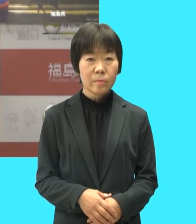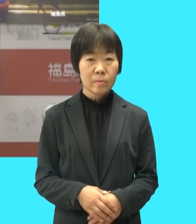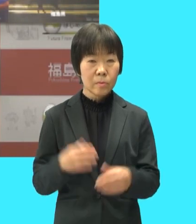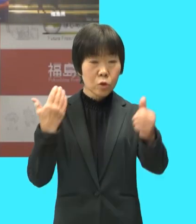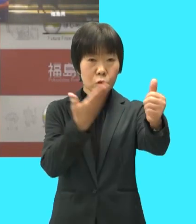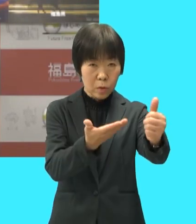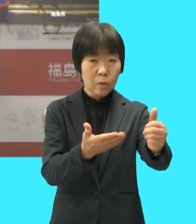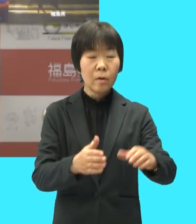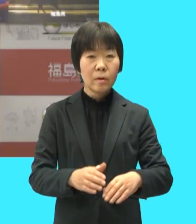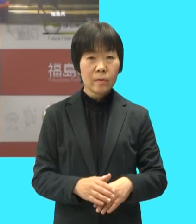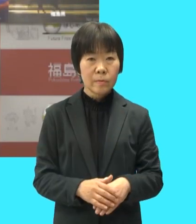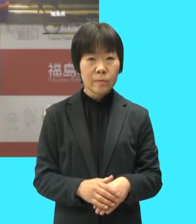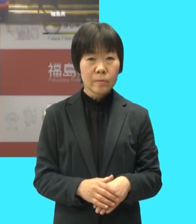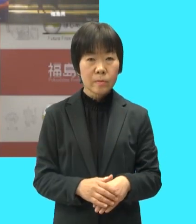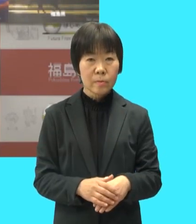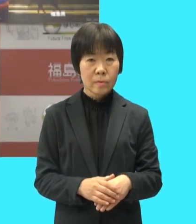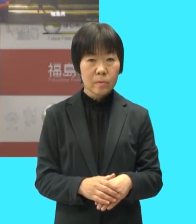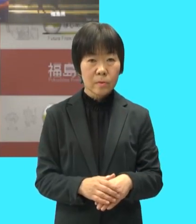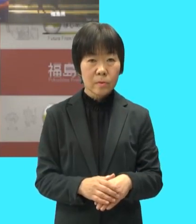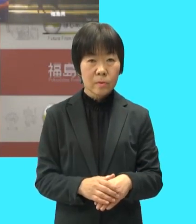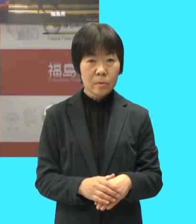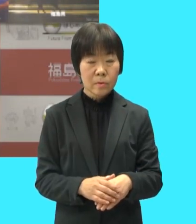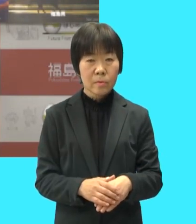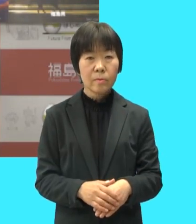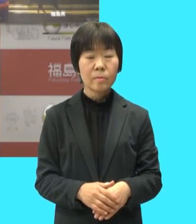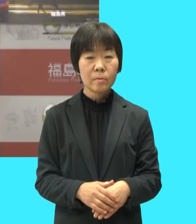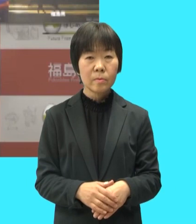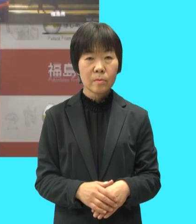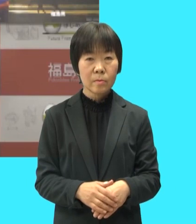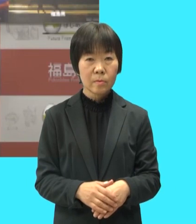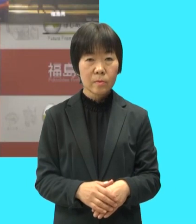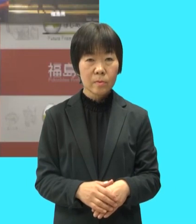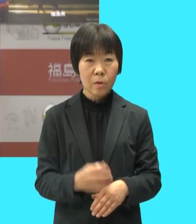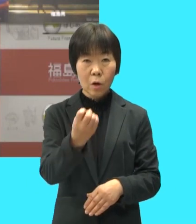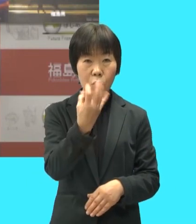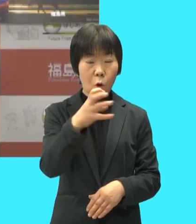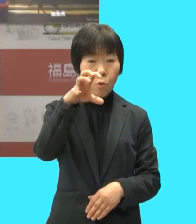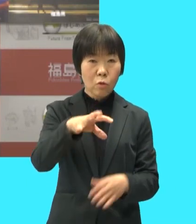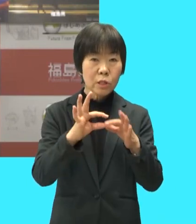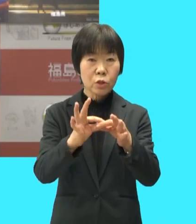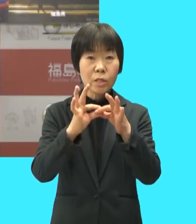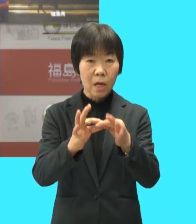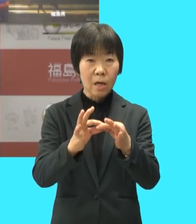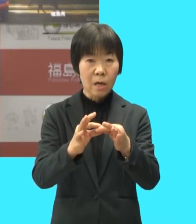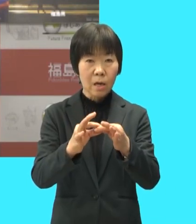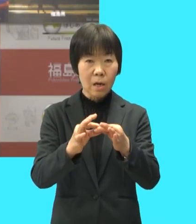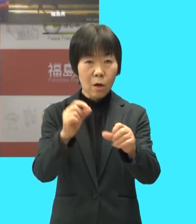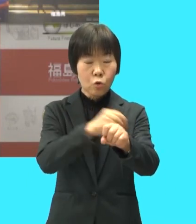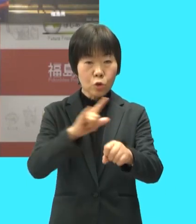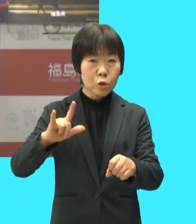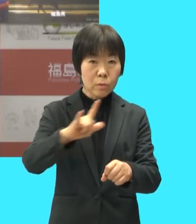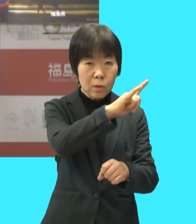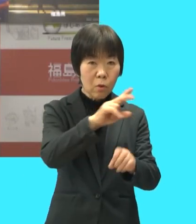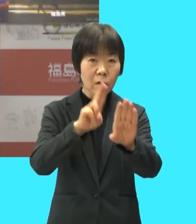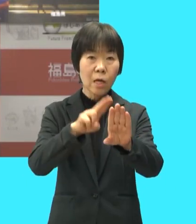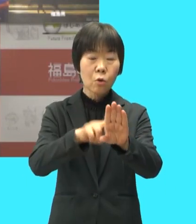福島日報の鈴木です。はい、香港市長お疲れ様でした。 ありがとうございました。 でその香港市長に関してなんですけども、はい、まあ、チャーター便の検討という